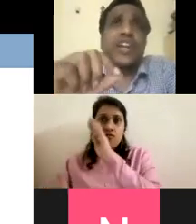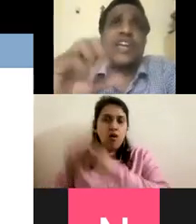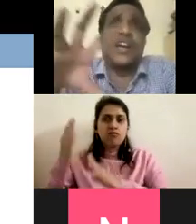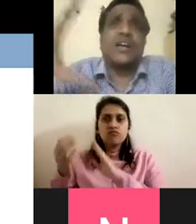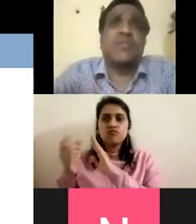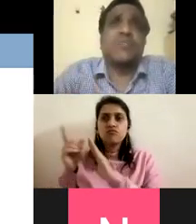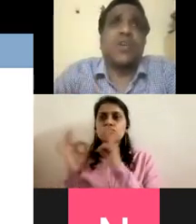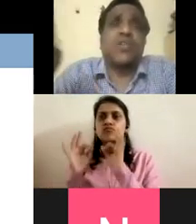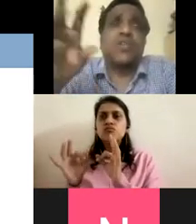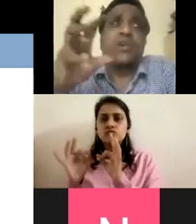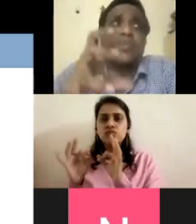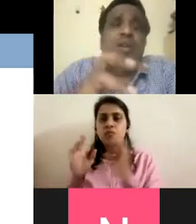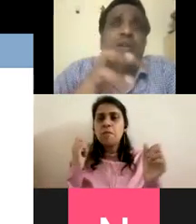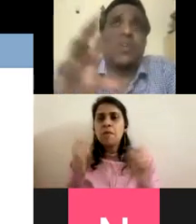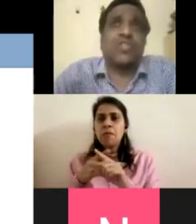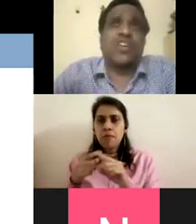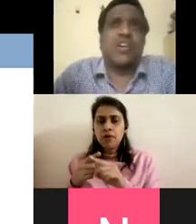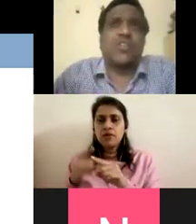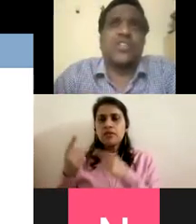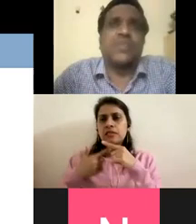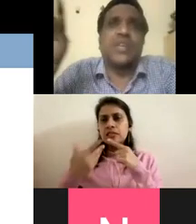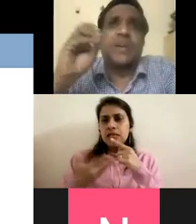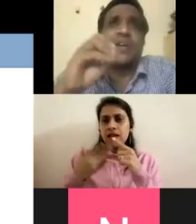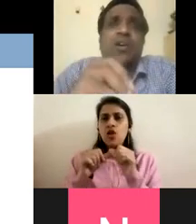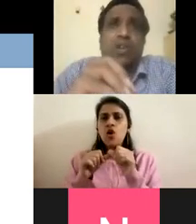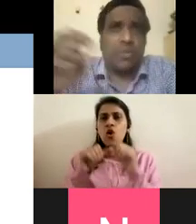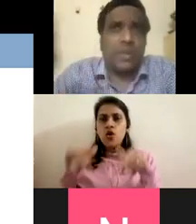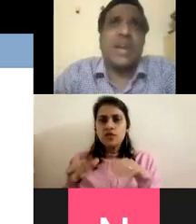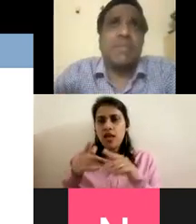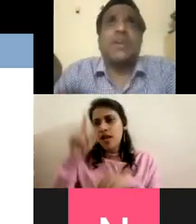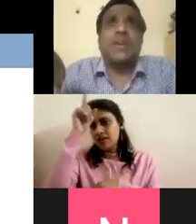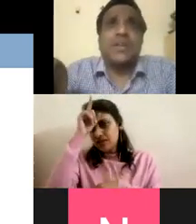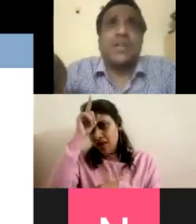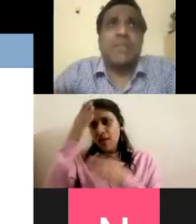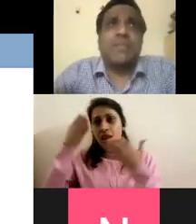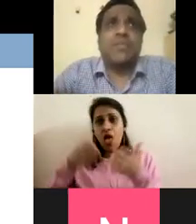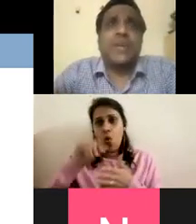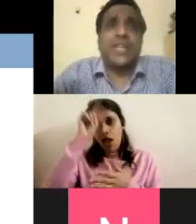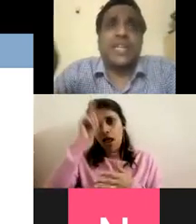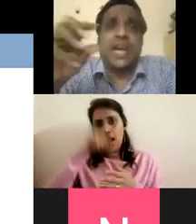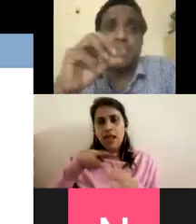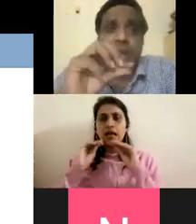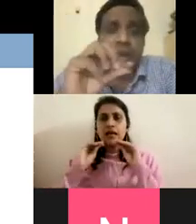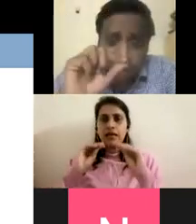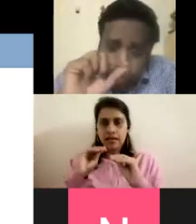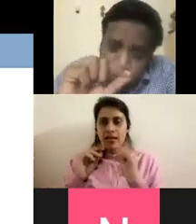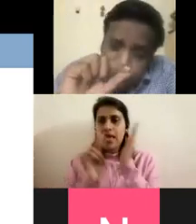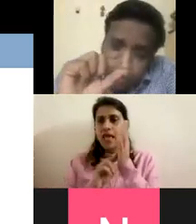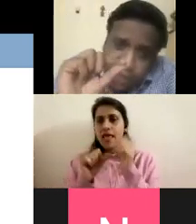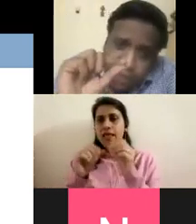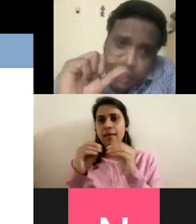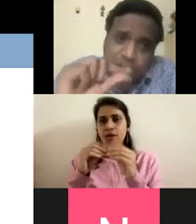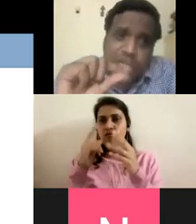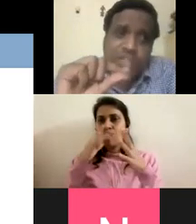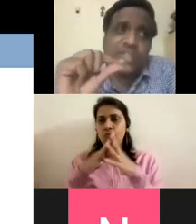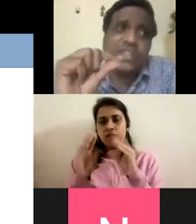उन्होंने ट्रेन किया और ये ऑस्ट्रिया और जर्मनी में और अभी इंडिया में भी मैंने भी वुमेन के साथ काम कर रहे हैं तो वो ये